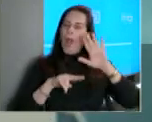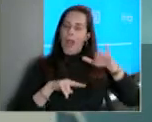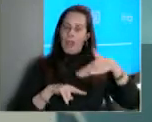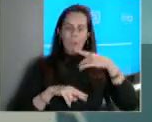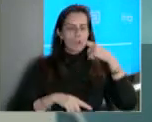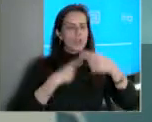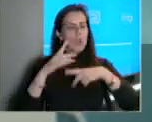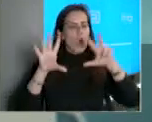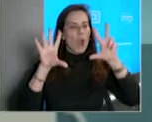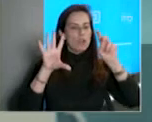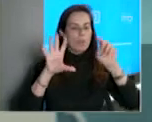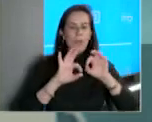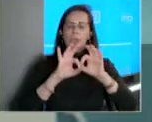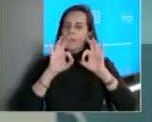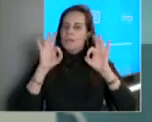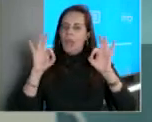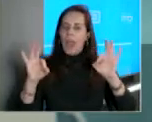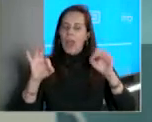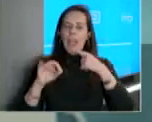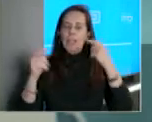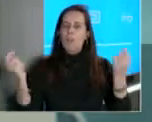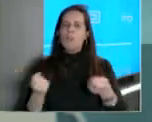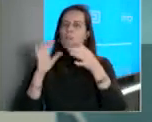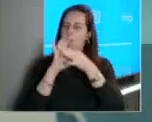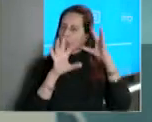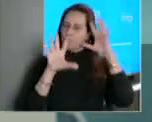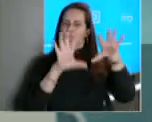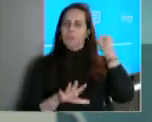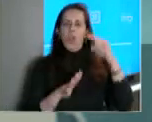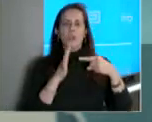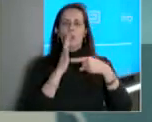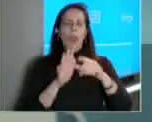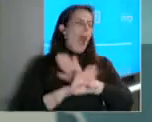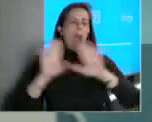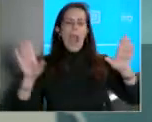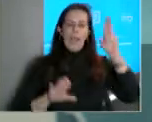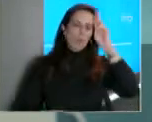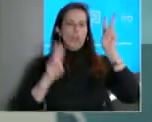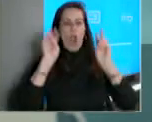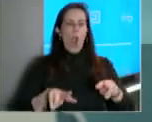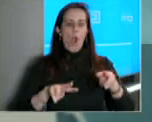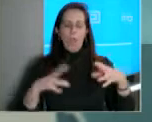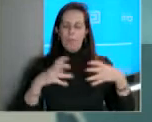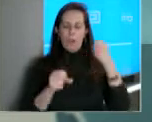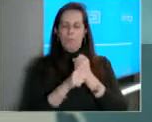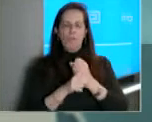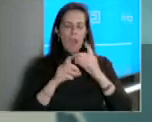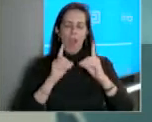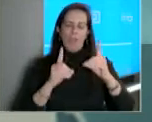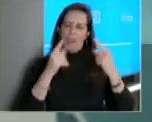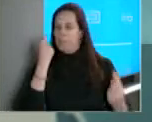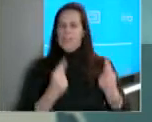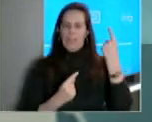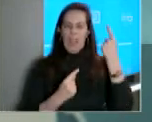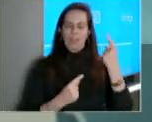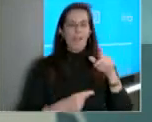במהלך שנות ה-80, החלו להשתמש בסיסמאות קליטות, כדוגמת רק הליכוד יכול, המערך הדרך לפריצת